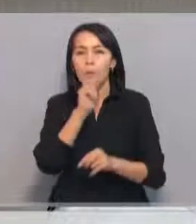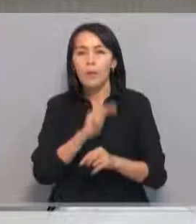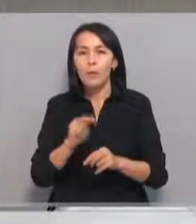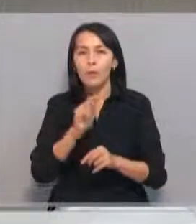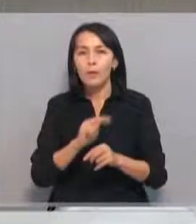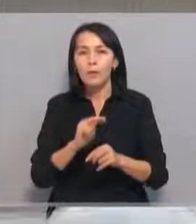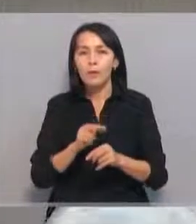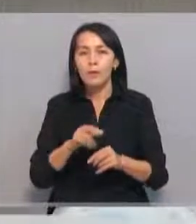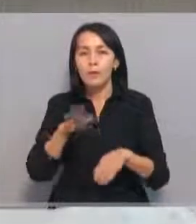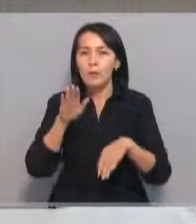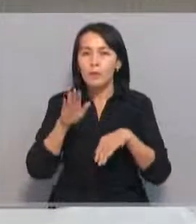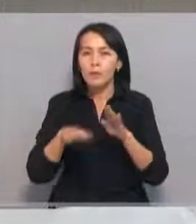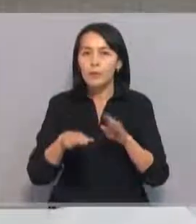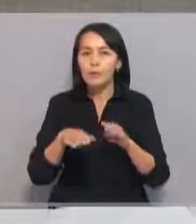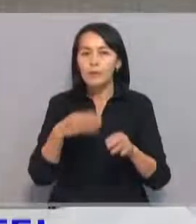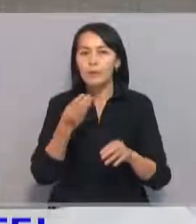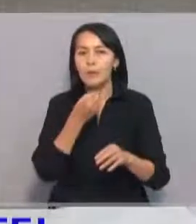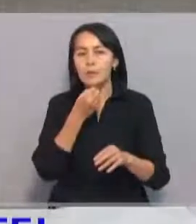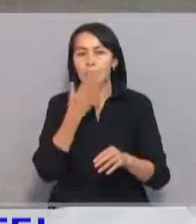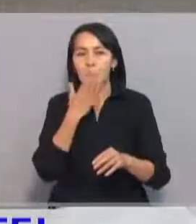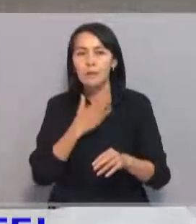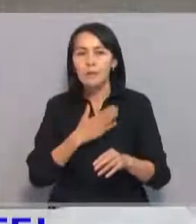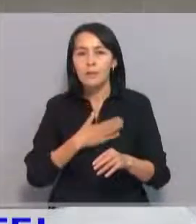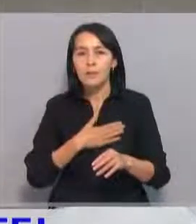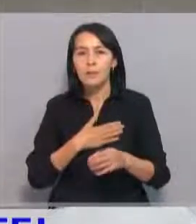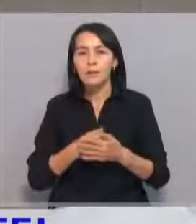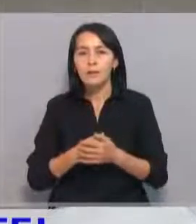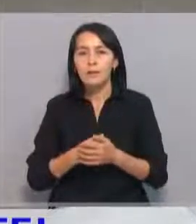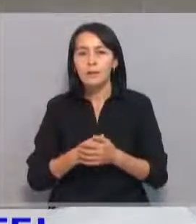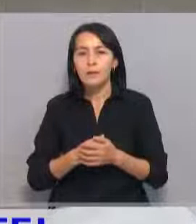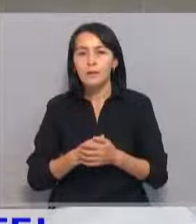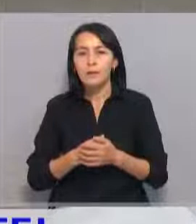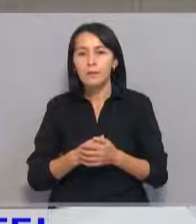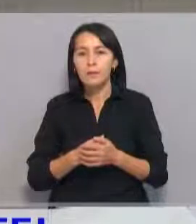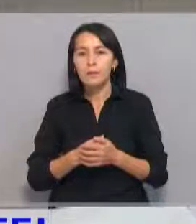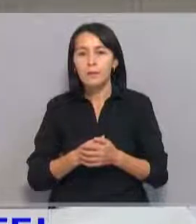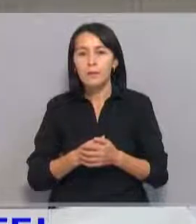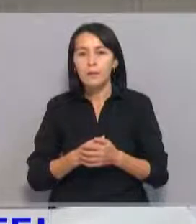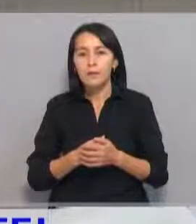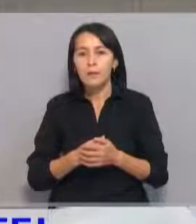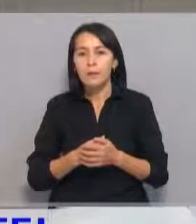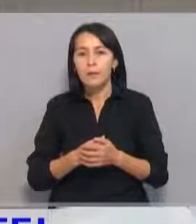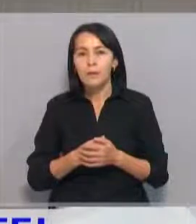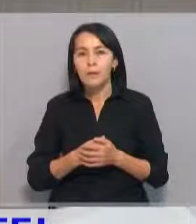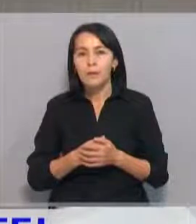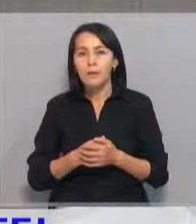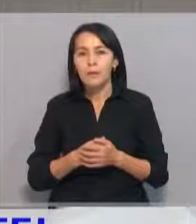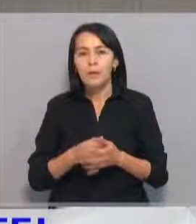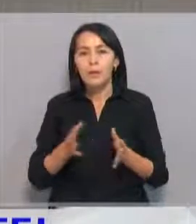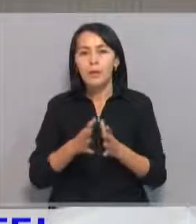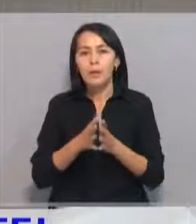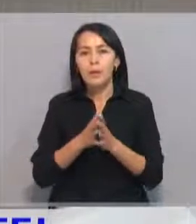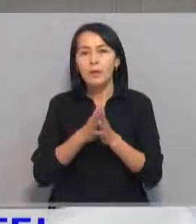оқимын. Күшті жақсы көремін, лекра маға түскемін, үлкен